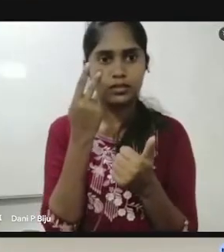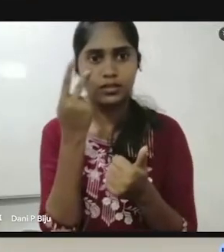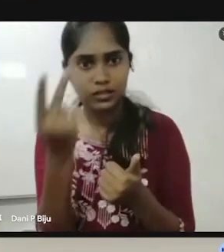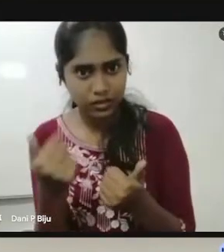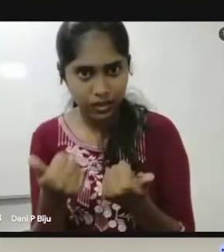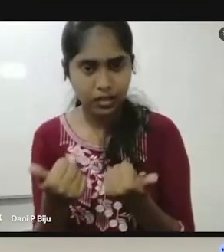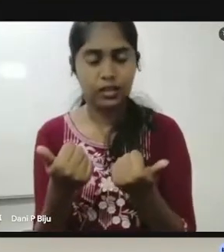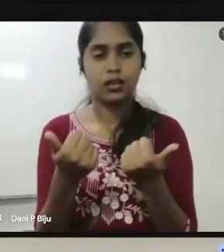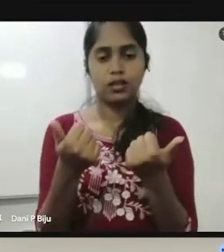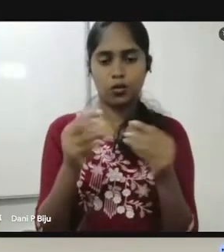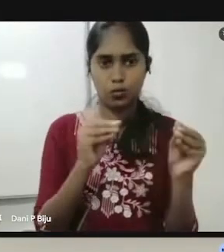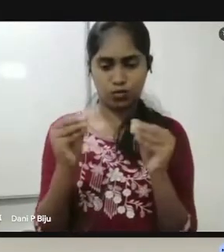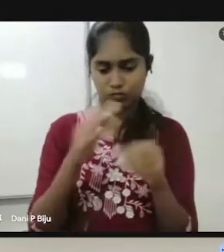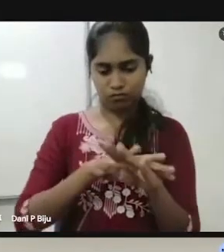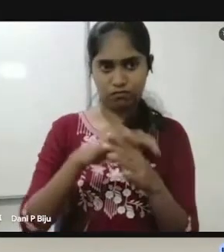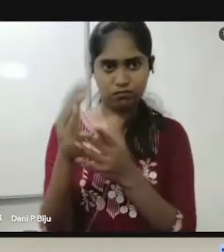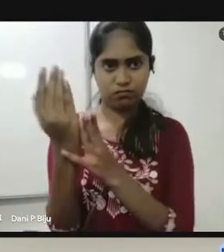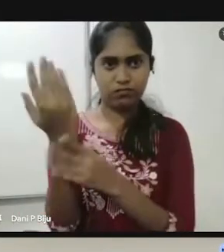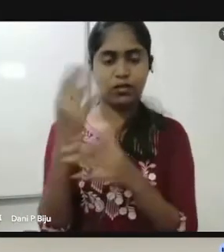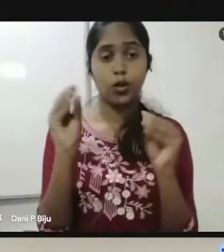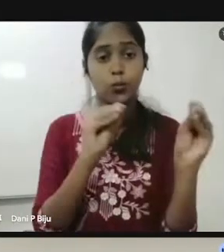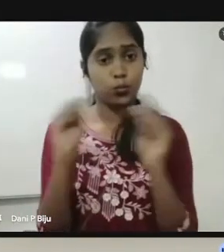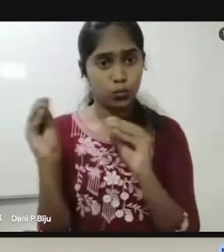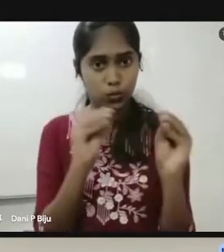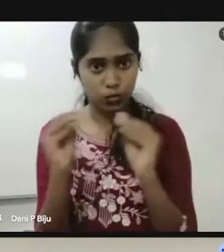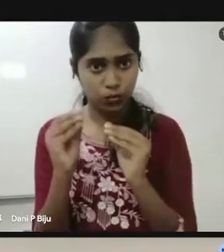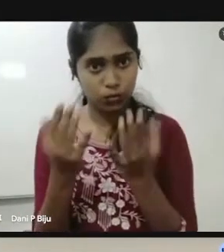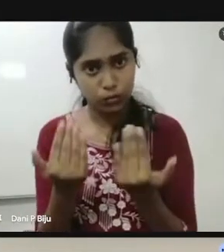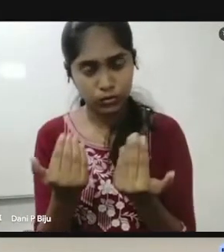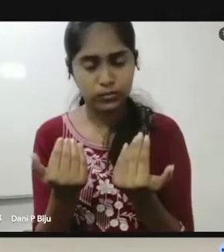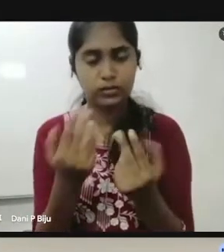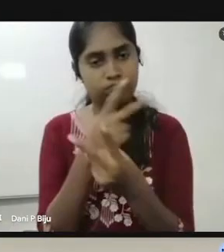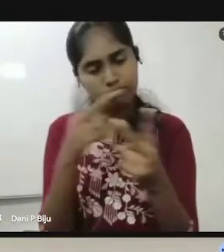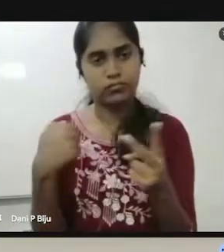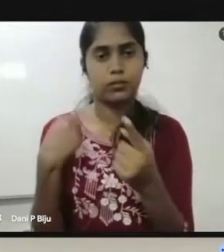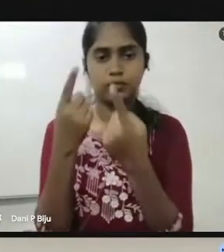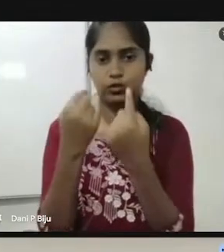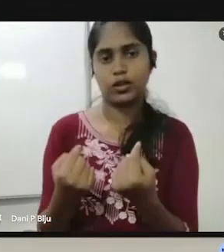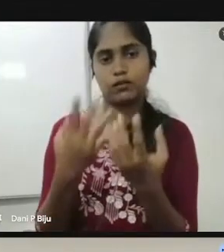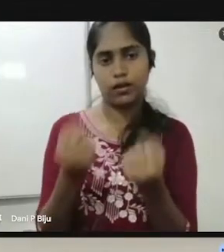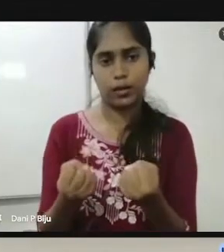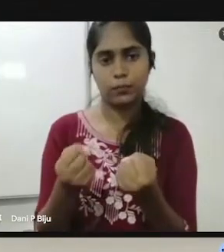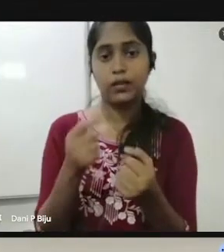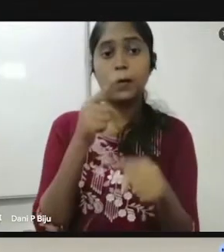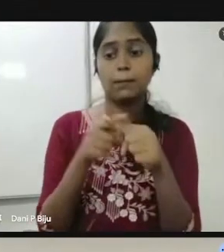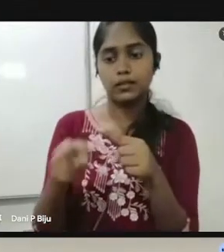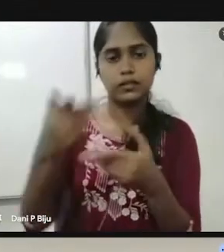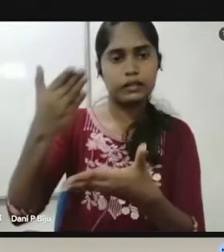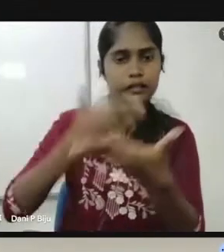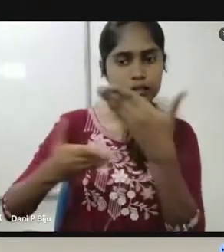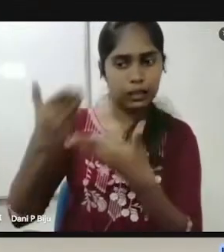എന്തുമാത്രം ഉണ്ടെന്നുള്ളത് നമ്മൾ മനസ്സിലാക്കണം. അതിനും ഈ ഒരു കാര്യത്തിനും വേണ്ടിയിട്ടാണ് നമ്മൾ പല പ്രൊഫഷണൽസിന്റെ ഹെൽപ്പ് നമ്മൾ